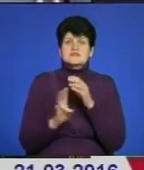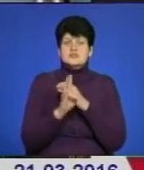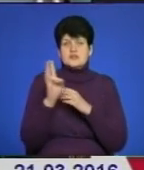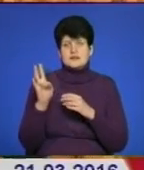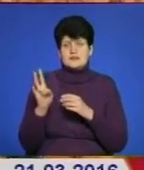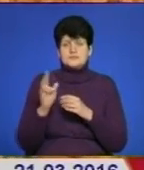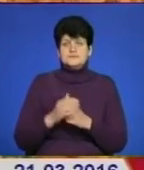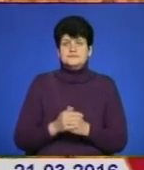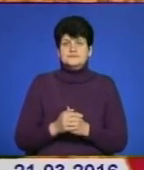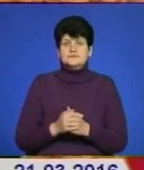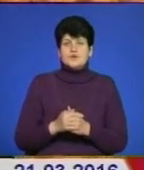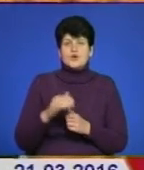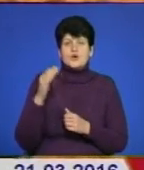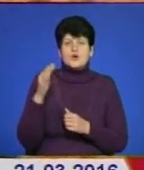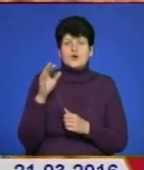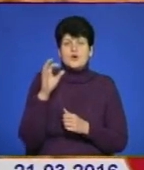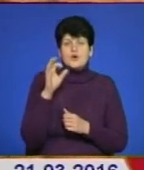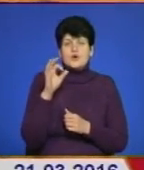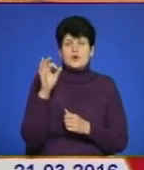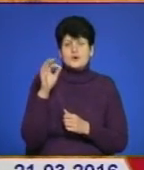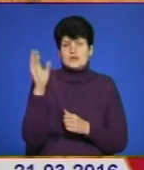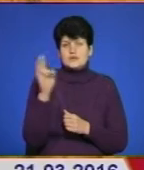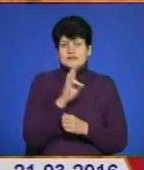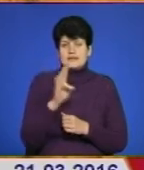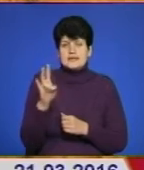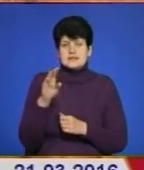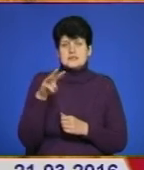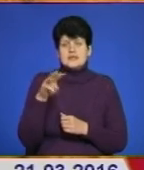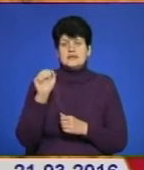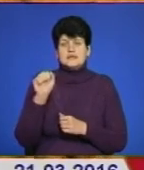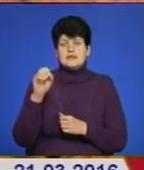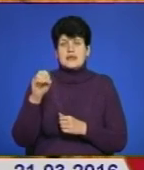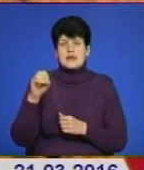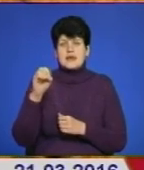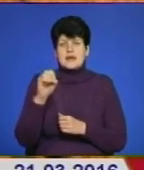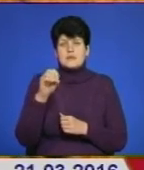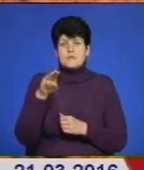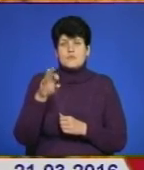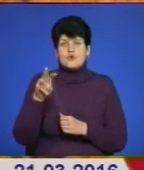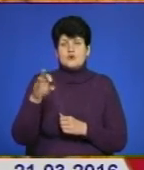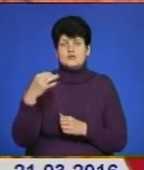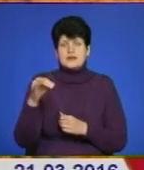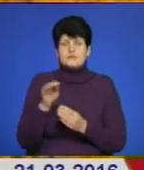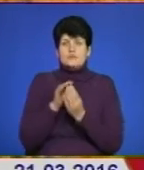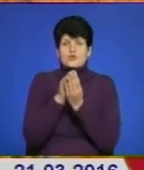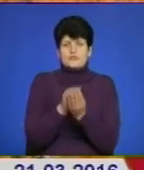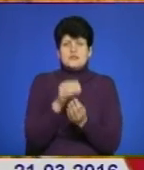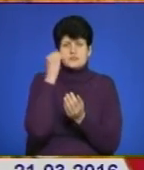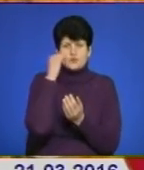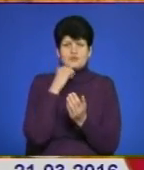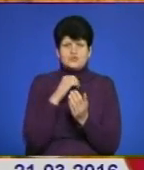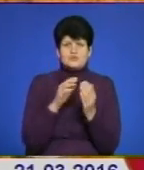літератури. Отець Тимотей Бурдуляк жив у нашому селі до 36-го року. Він тут похоронений на старому